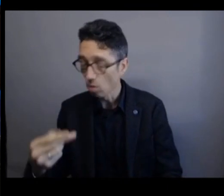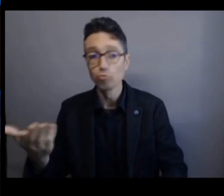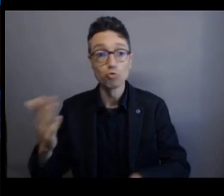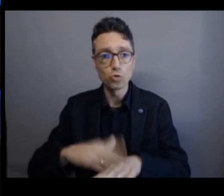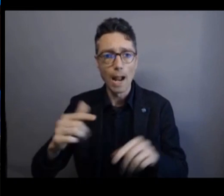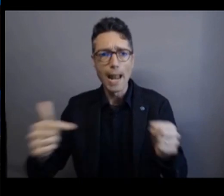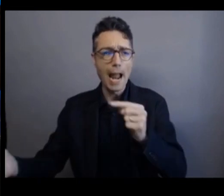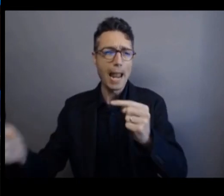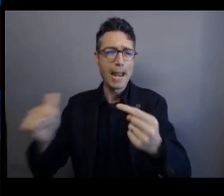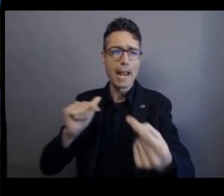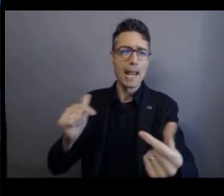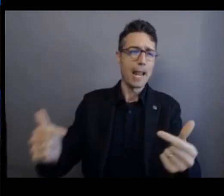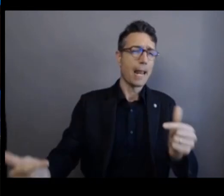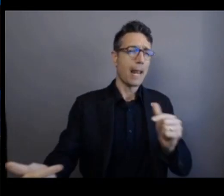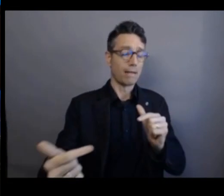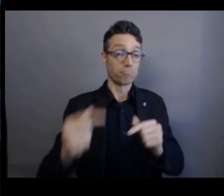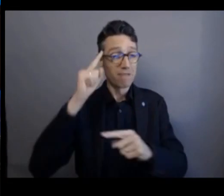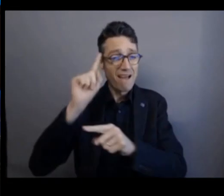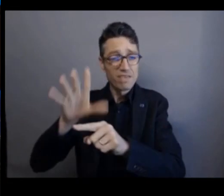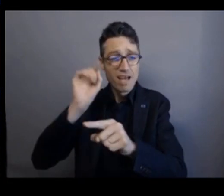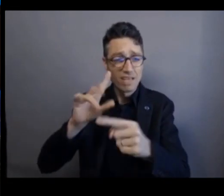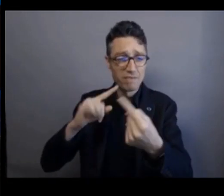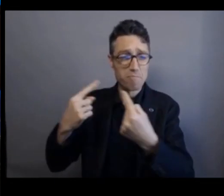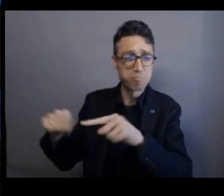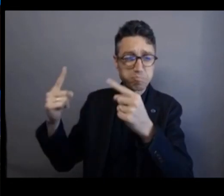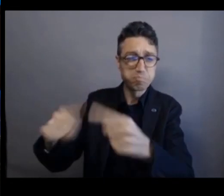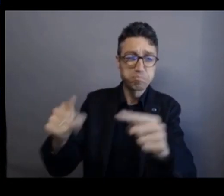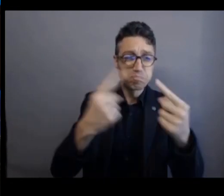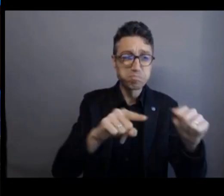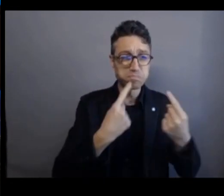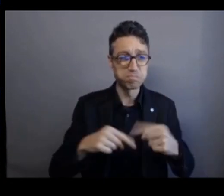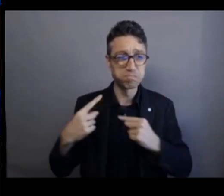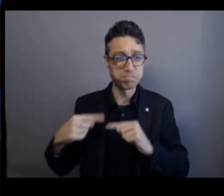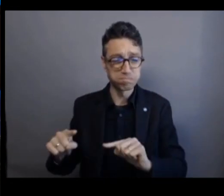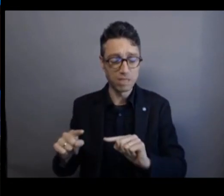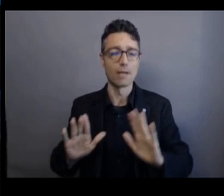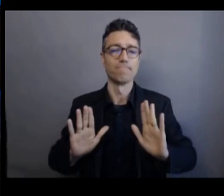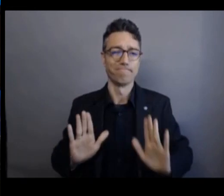n'avait fondamentalement le même avis. Et donc, du coup, la philosophie aujourd'hui que nous, on garde, c'est de se dire, et